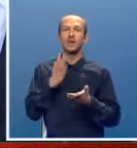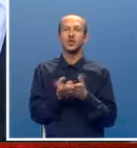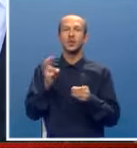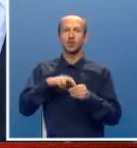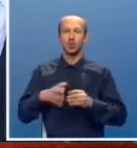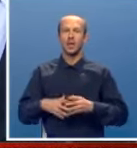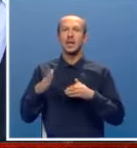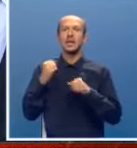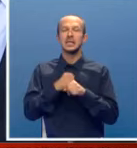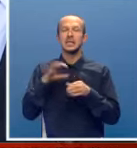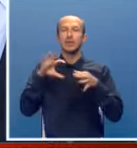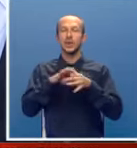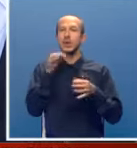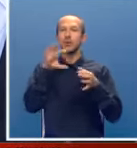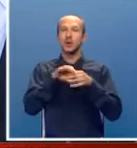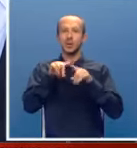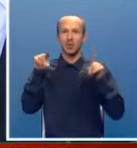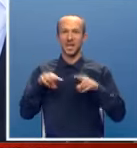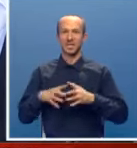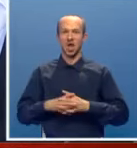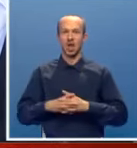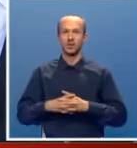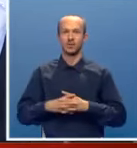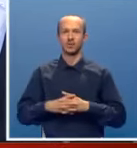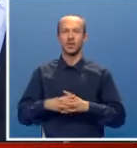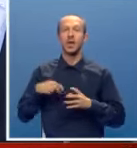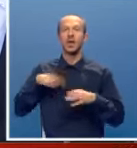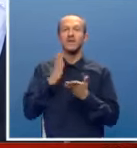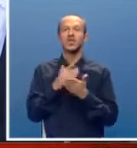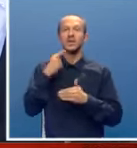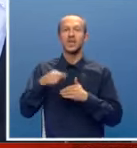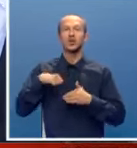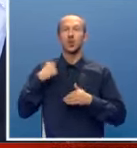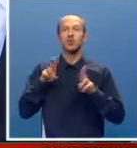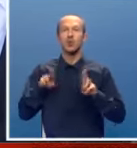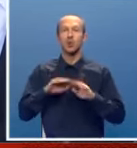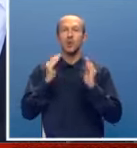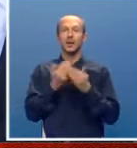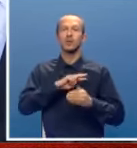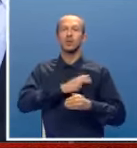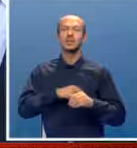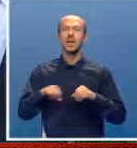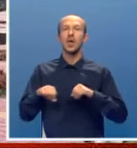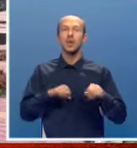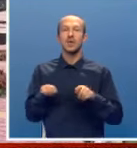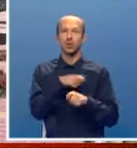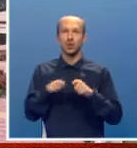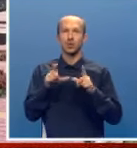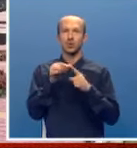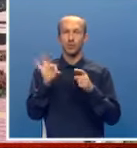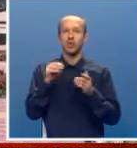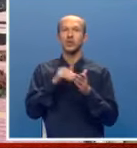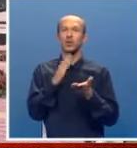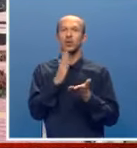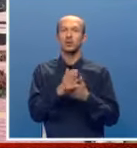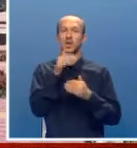pristupili izradi projekta i projektne dokumentacije, tako da bi u sljedećoj godini mogli da objekat policijske uprave renoviramo. U Šipovu bi